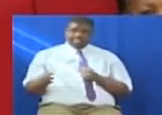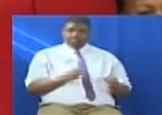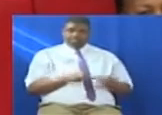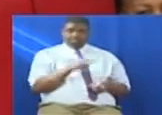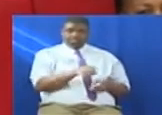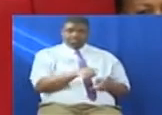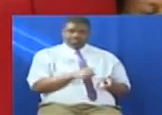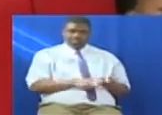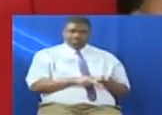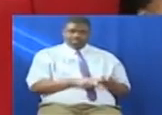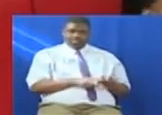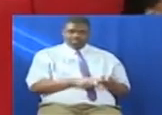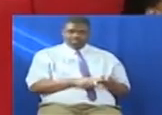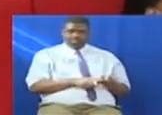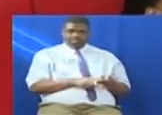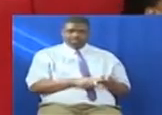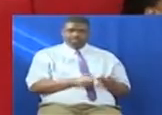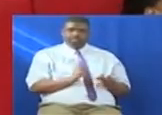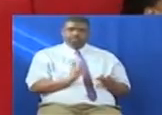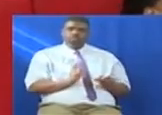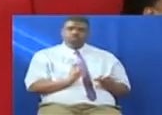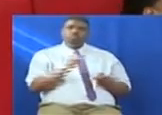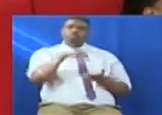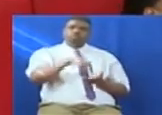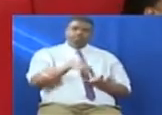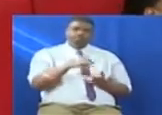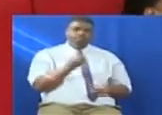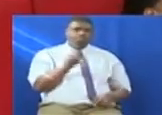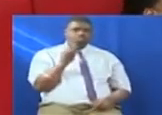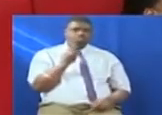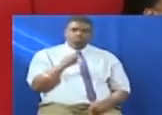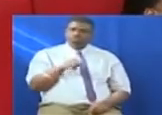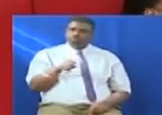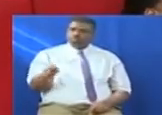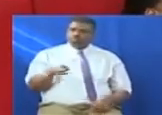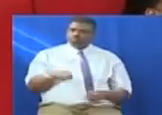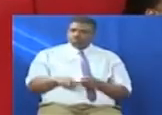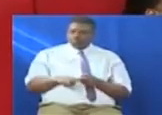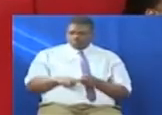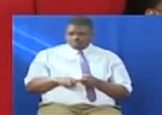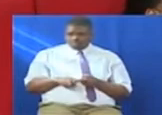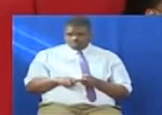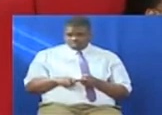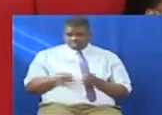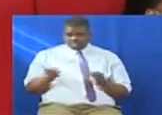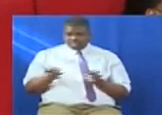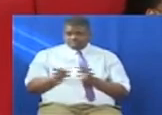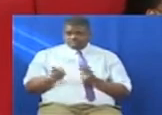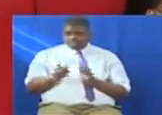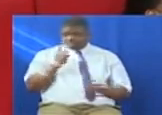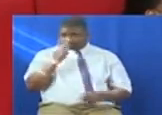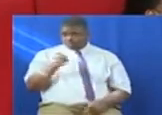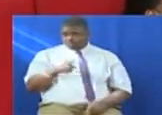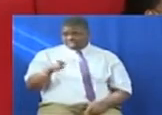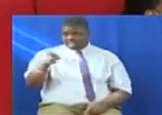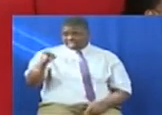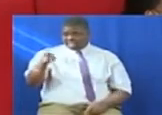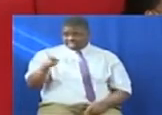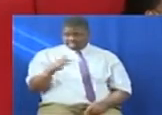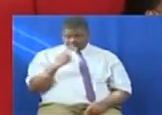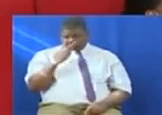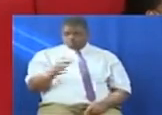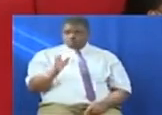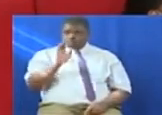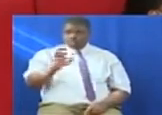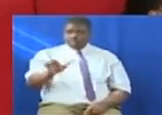cha kizalendo, cha kusimamia ugonjwa huu kwa namna ambavyo alivyoona yeye, kwa maono yake yeye,